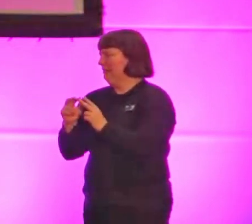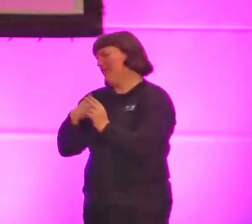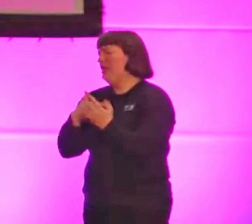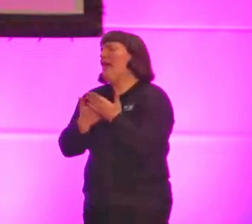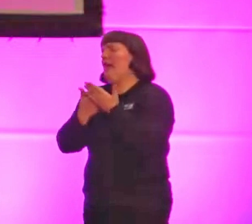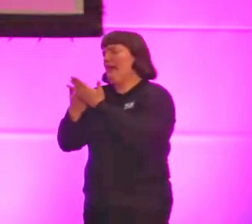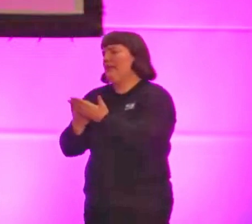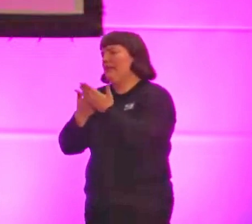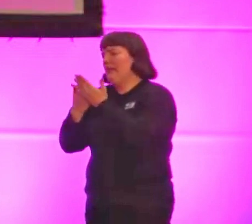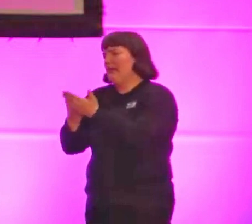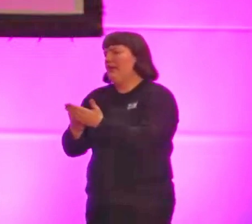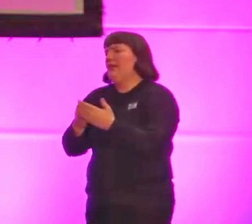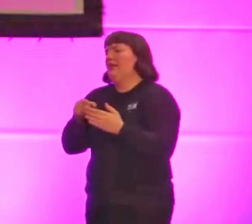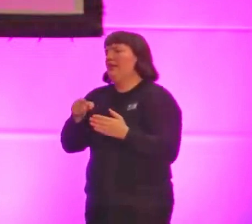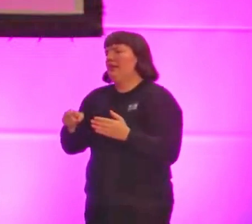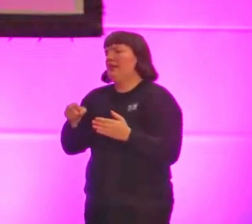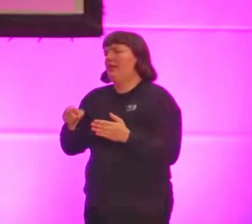någonting om